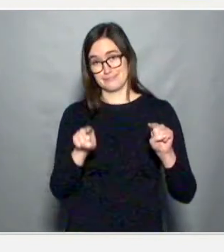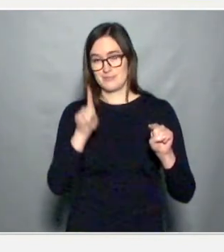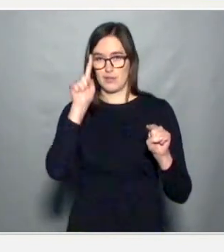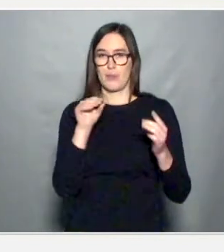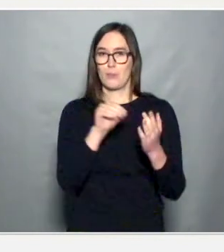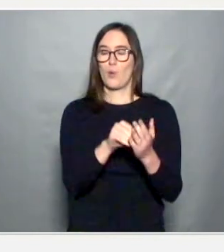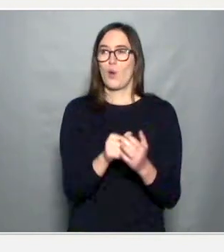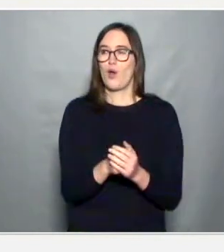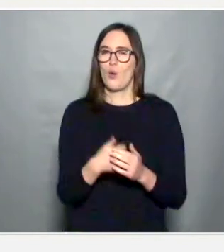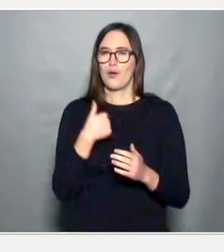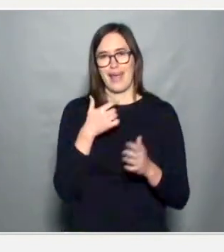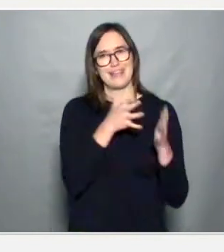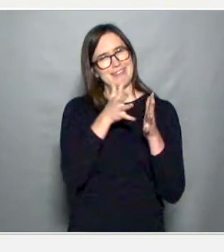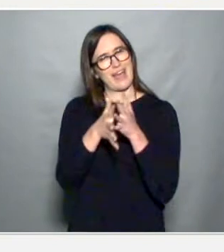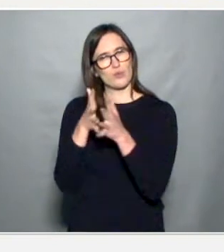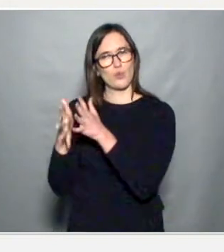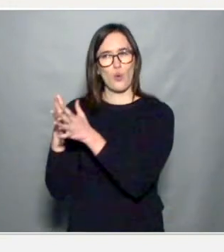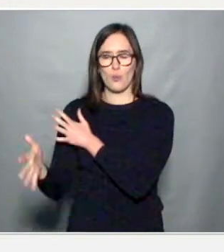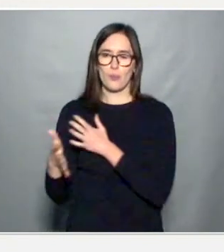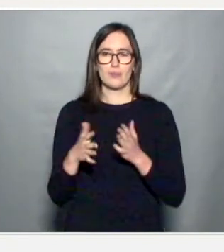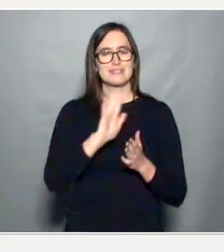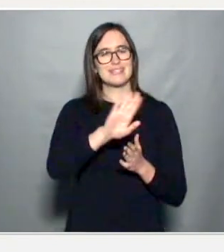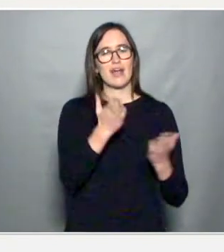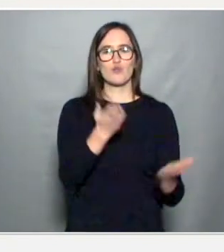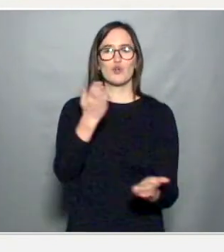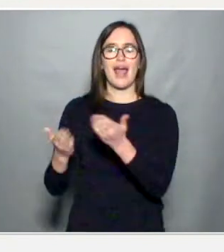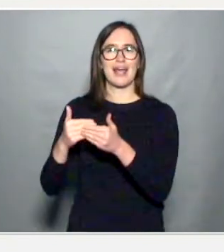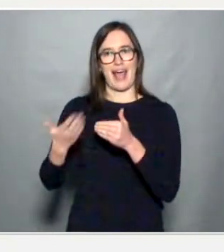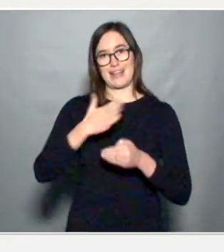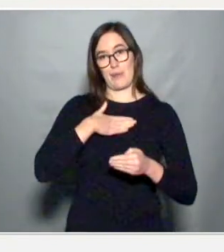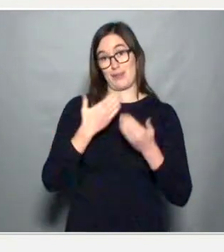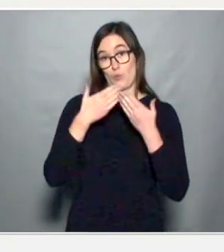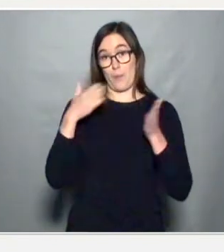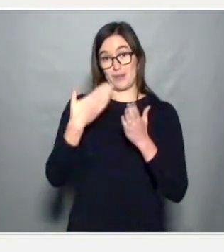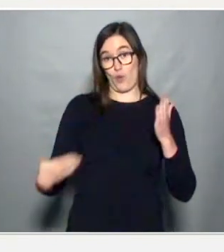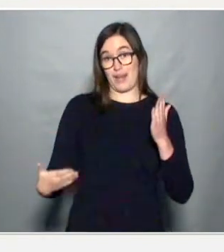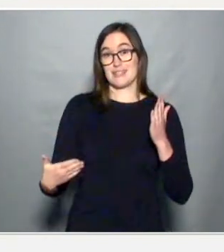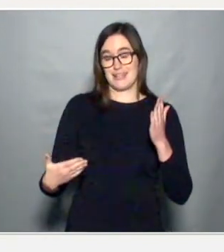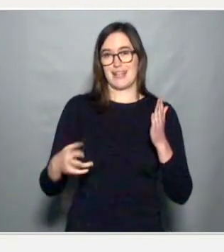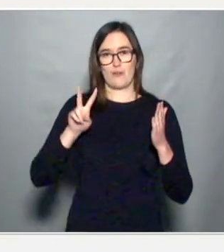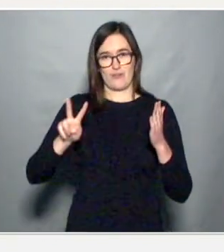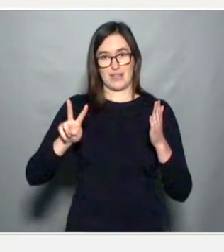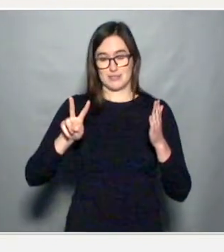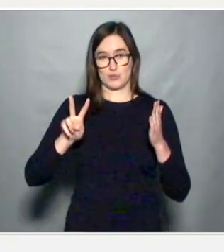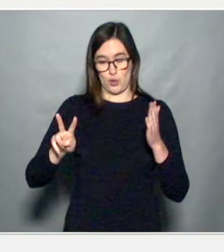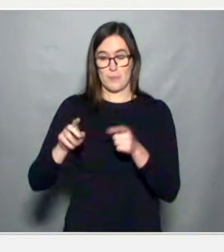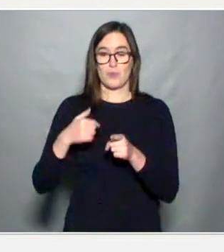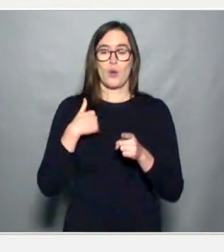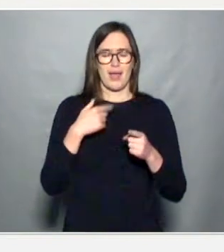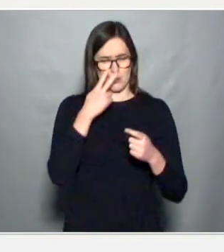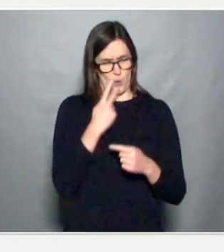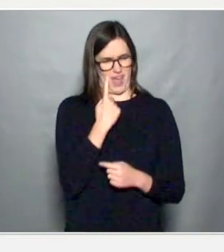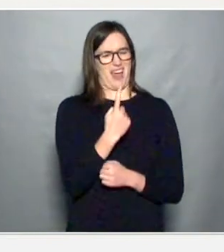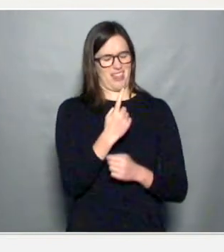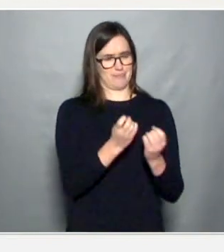Och jag gick igenom de här utvärderingarna efter min öppna föreläsning i Växjö och fastnade vid